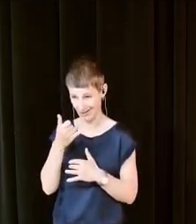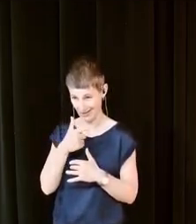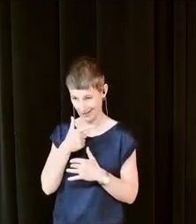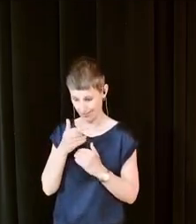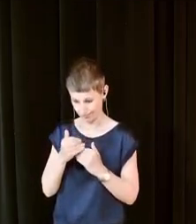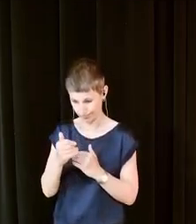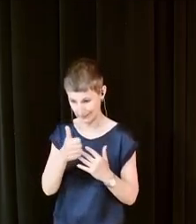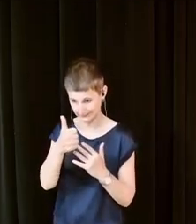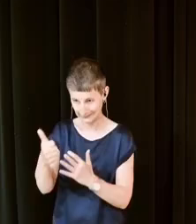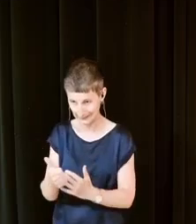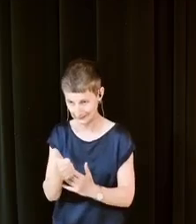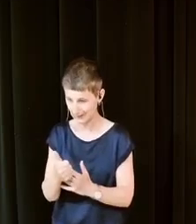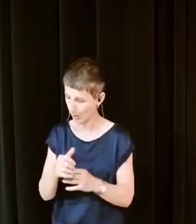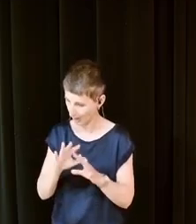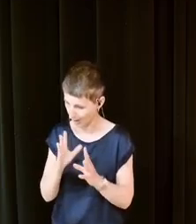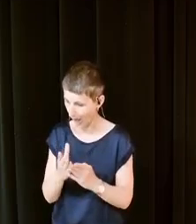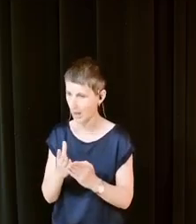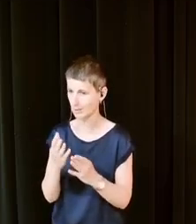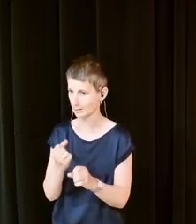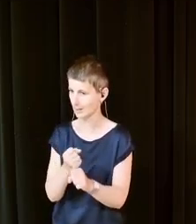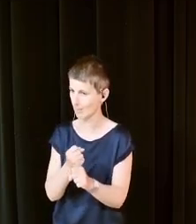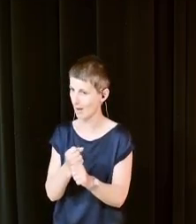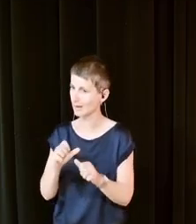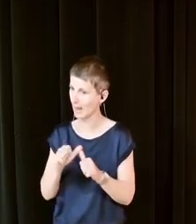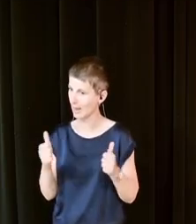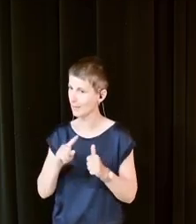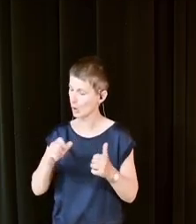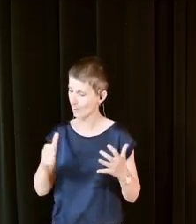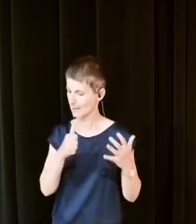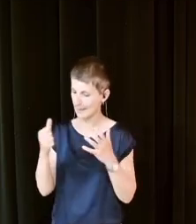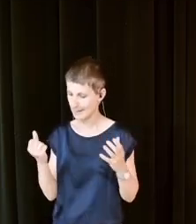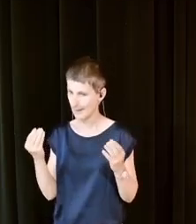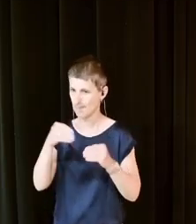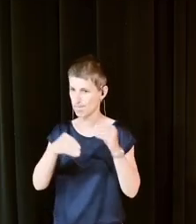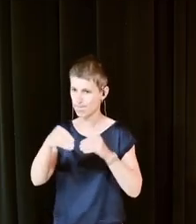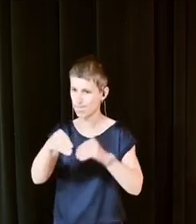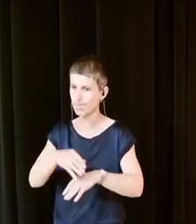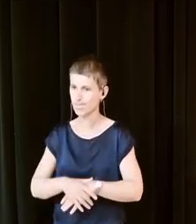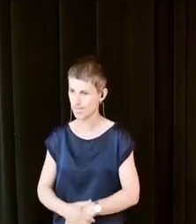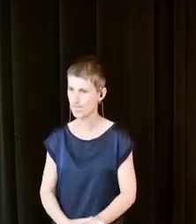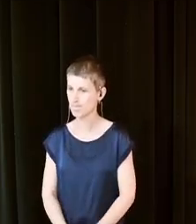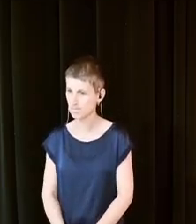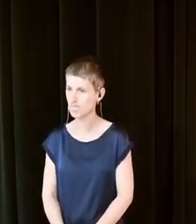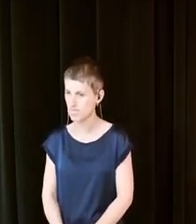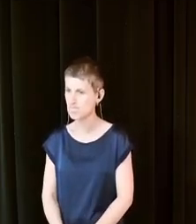36. Und da hat sie alles gemacht. Ja. Ein Leben in 6 Jahren. Ja.